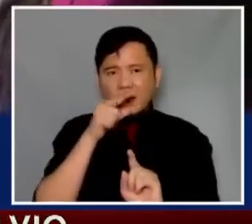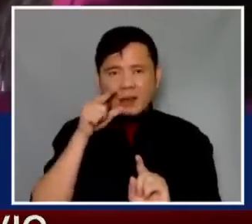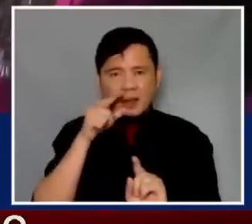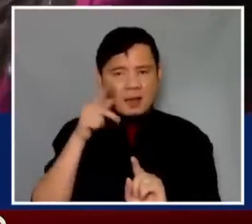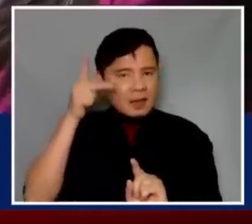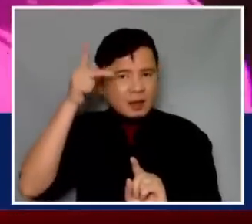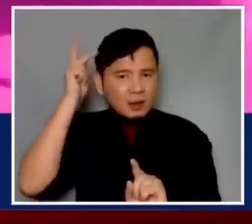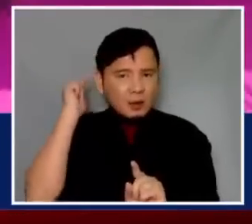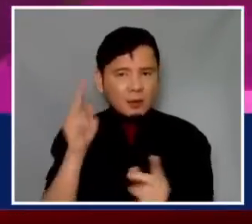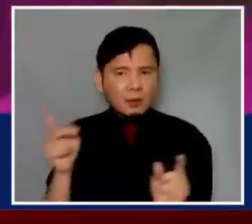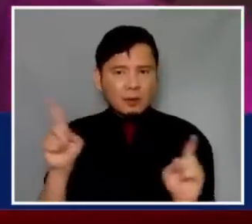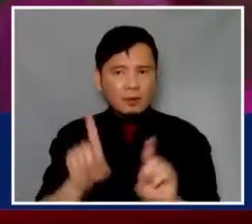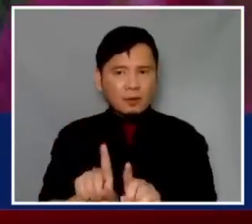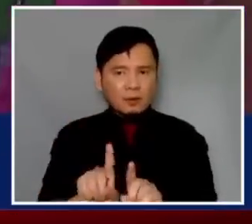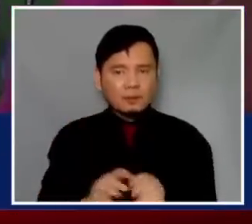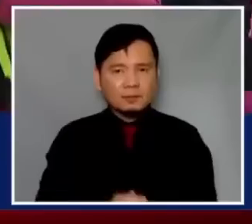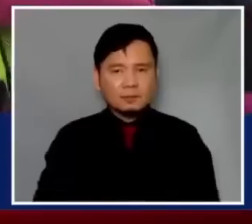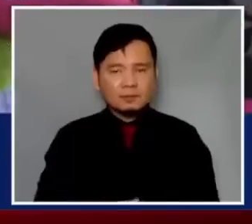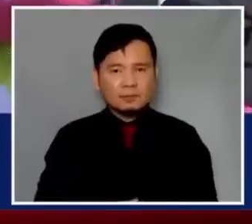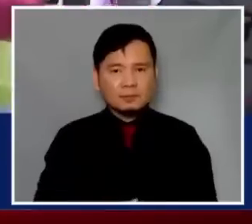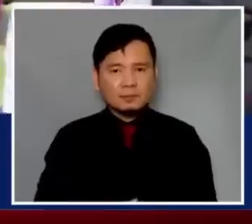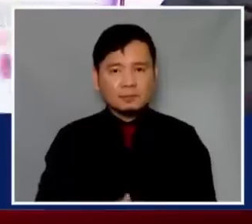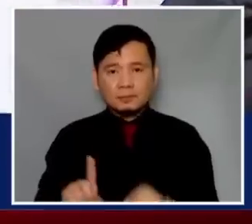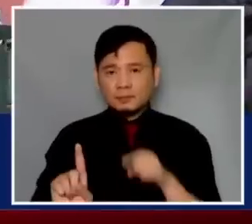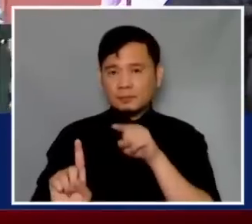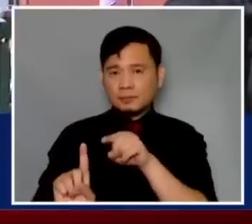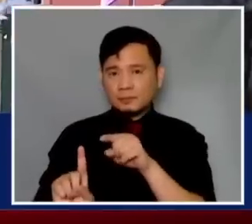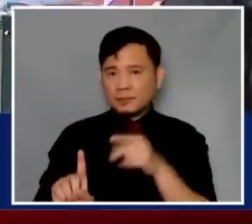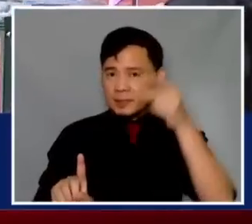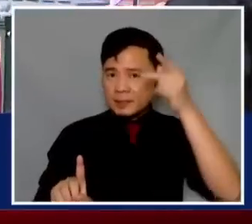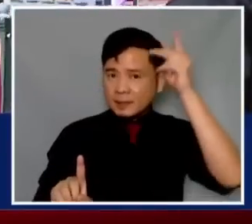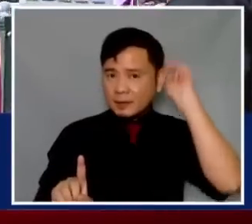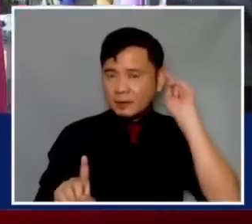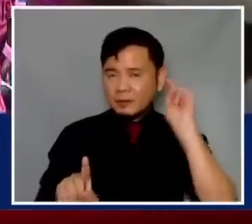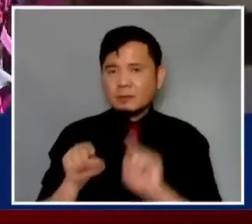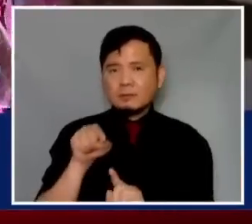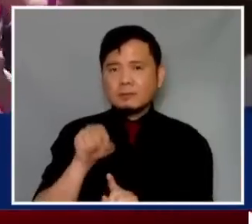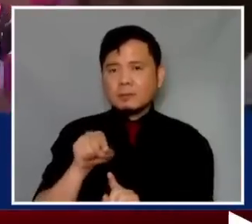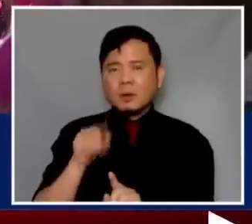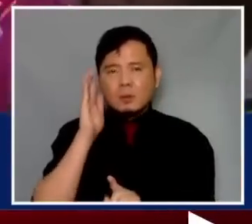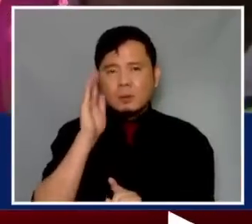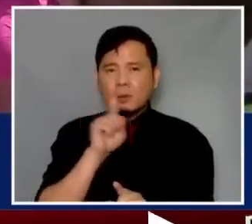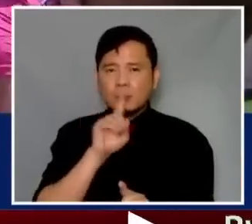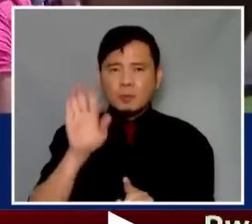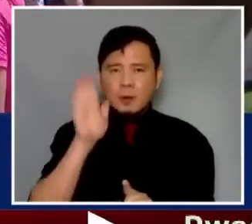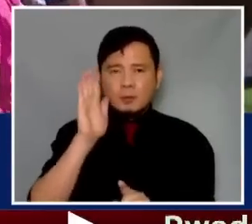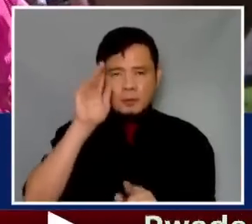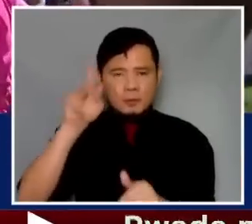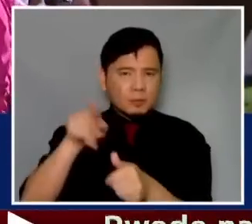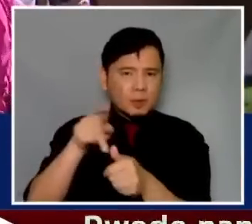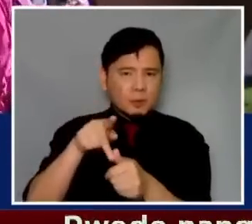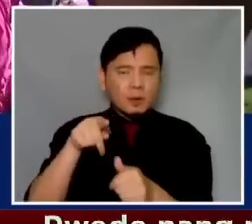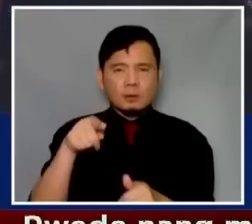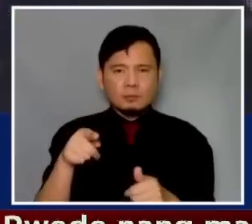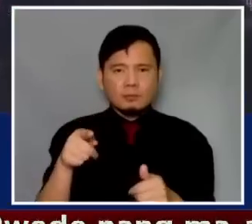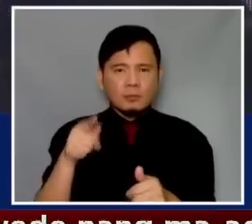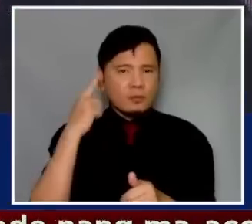Sinalubong sila ng pamilya ni Senador Kiko Pangilinan na nangakong patuloy na bibigyang prioridad ang kapakanan ng mga